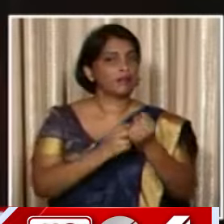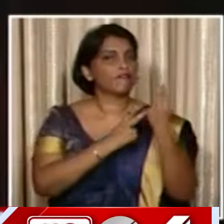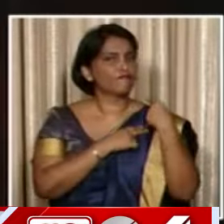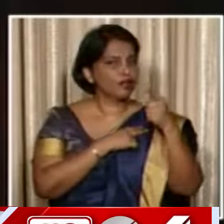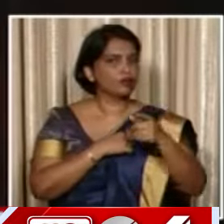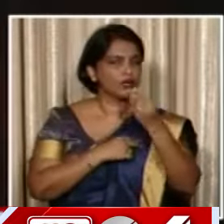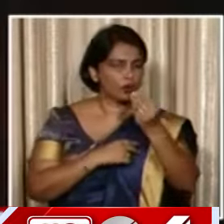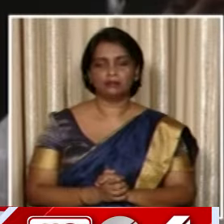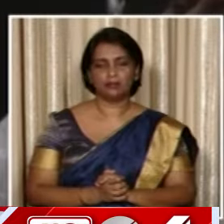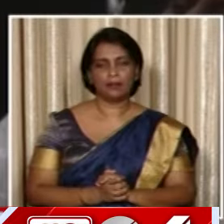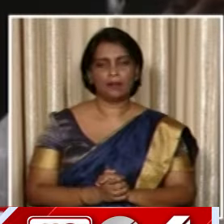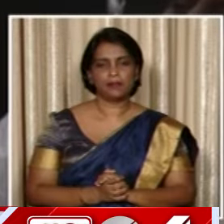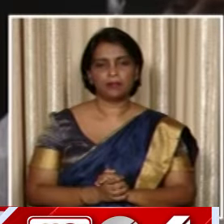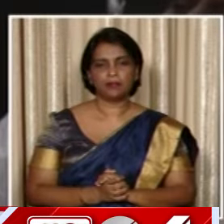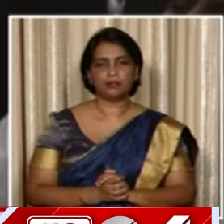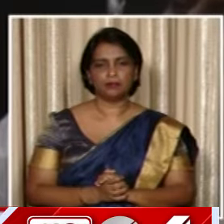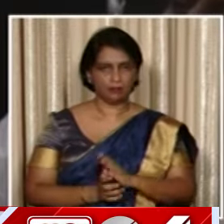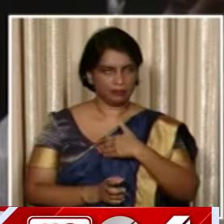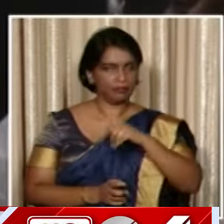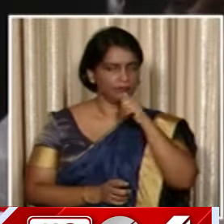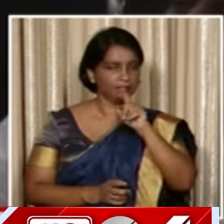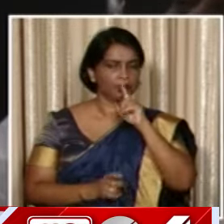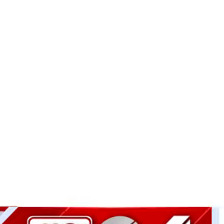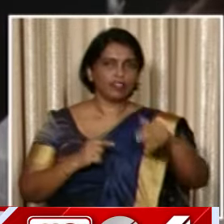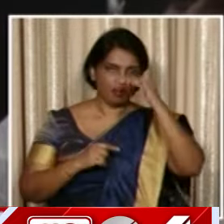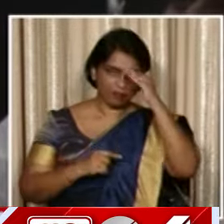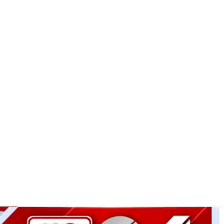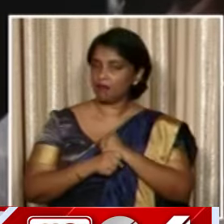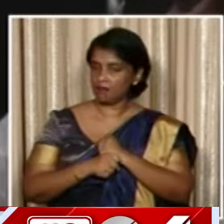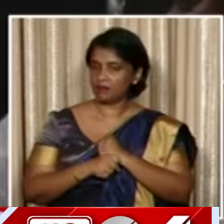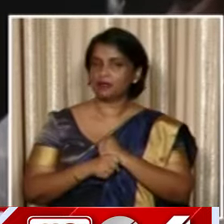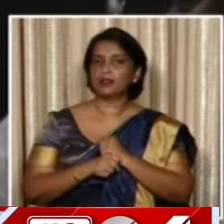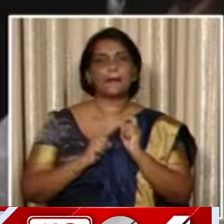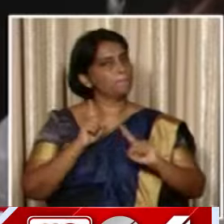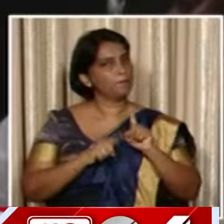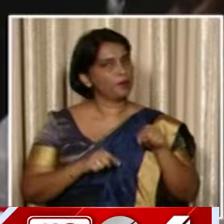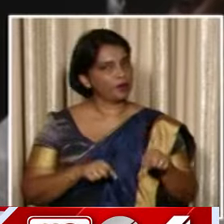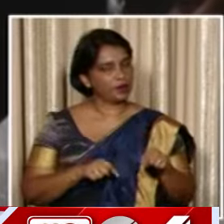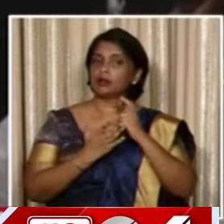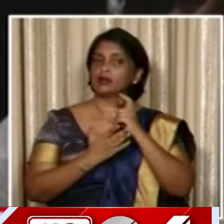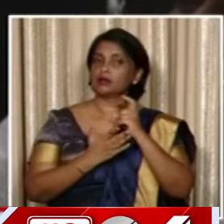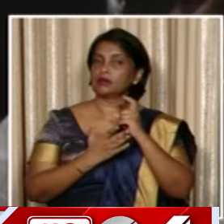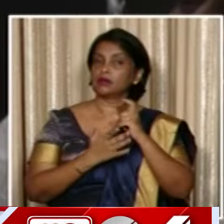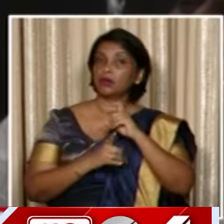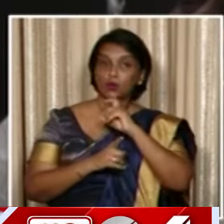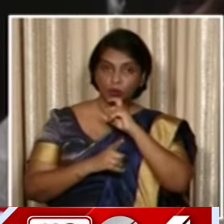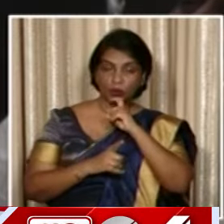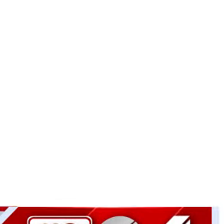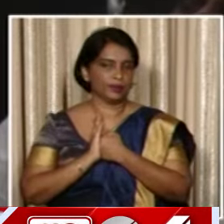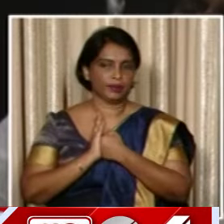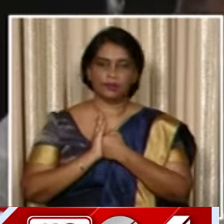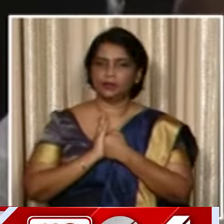ඉන්නවා කියන එක පොඩ්ඩක් කියන්නකෝ පුතුමා. මං ඉතාම පැහැදිලිව කියනවා විපක්ෂ නායකතුමාට ආණ්ඩුවත් පාර්ලිමේන්තුවත් කැබිනට් එකත් අධිකරණයේ